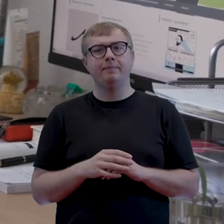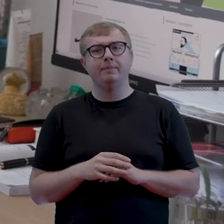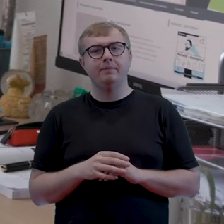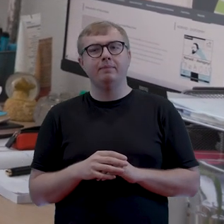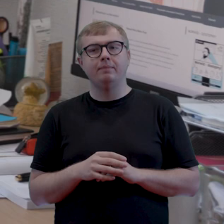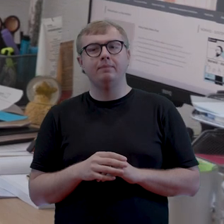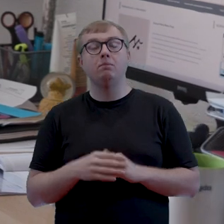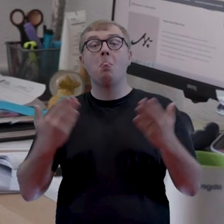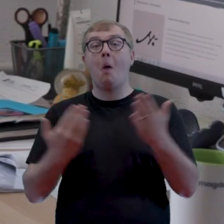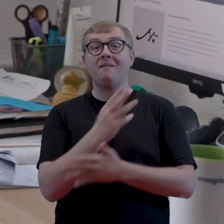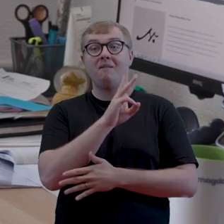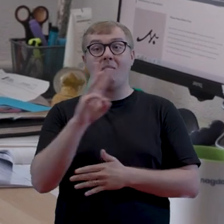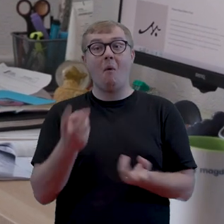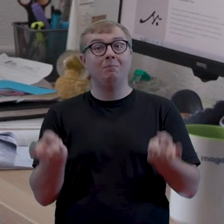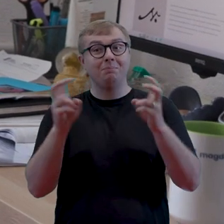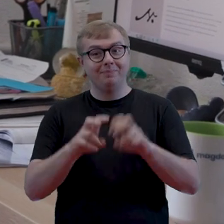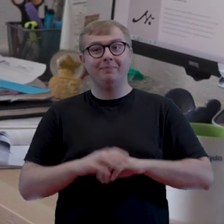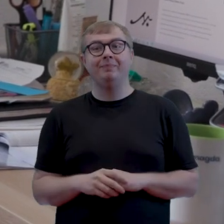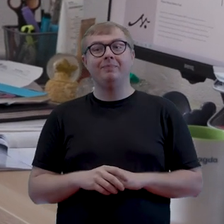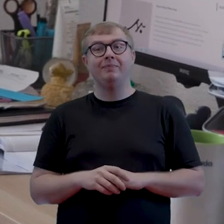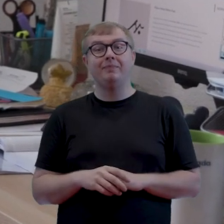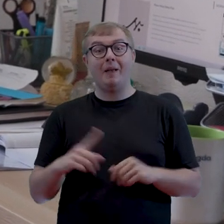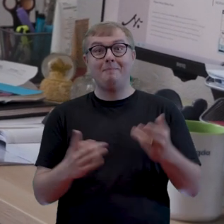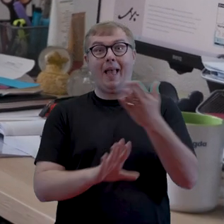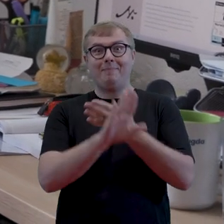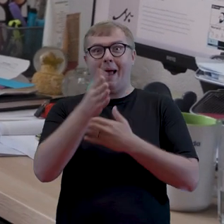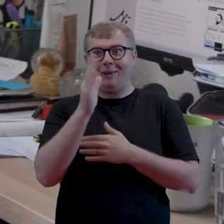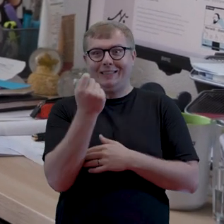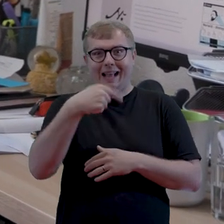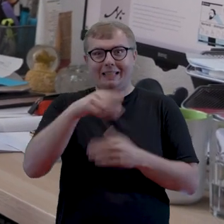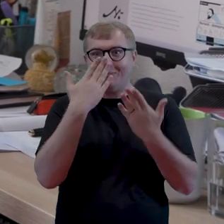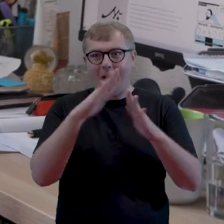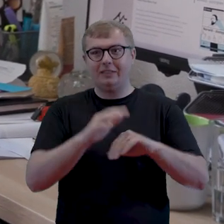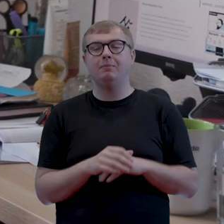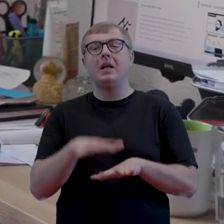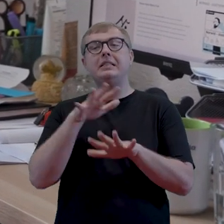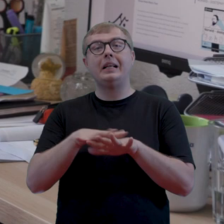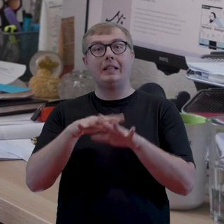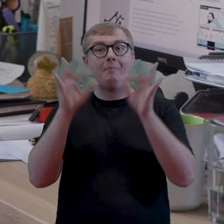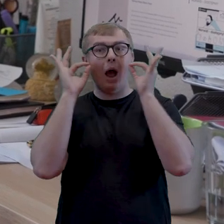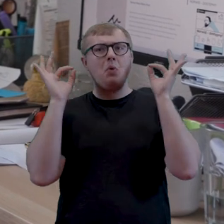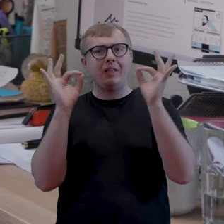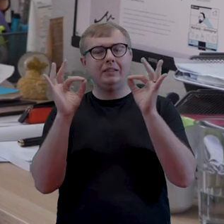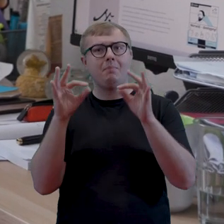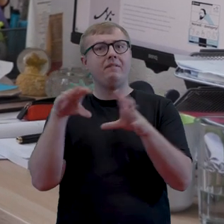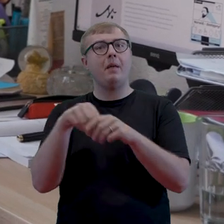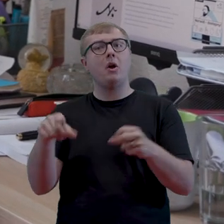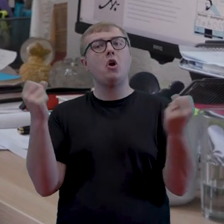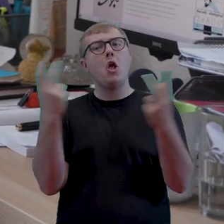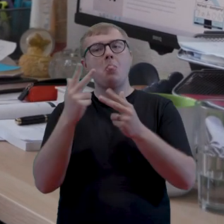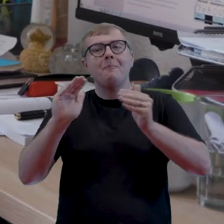wszystkim nowa dostępna strona internetowa, premiera w internecie już niebawem, system do audiodeskrypcji